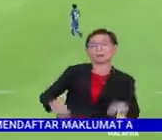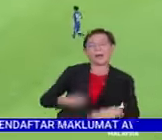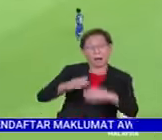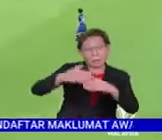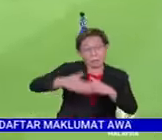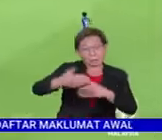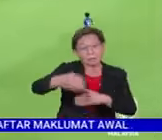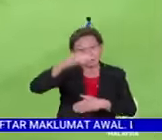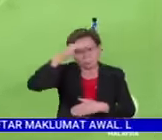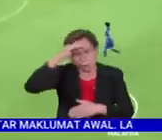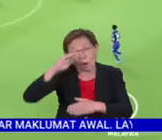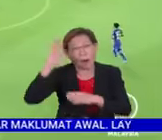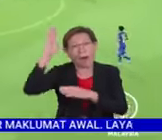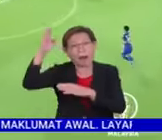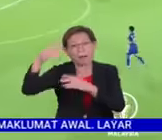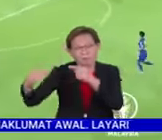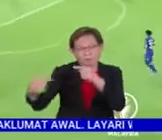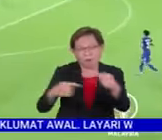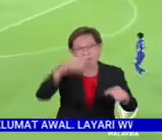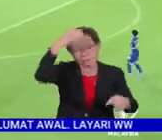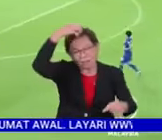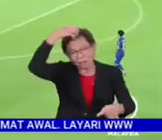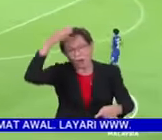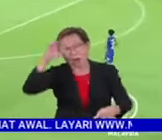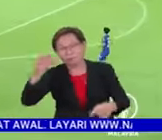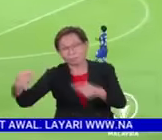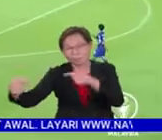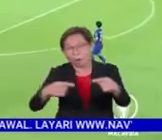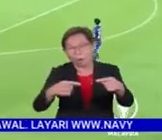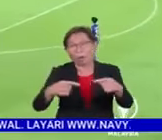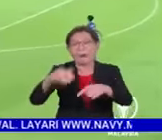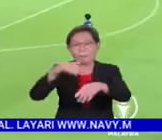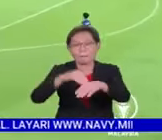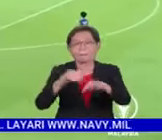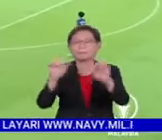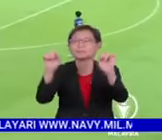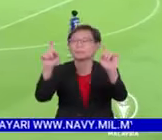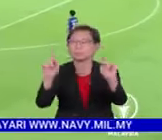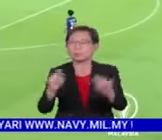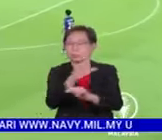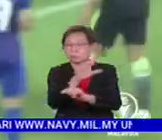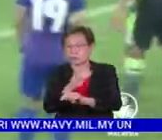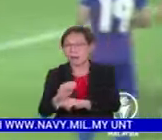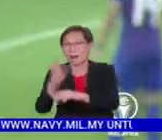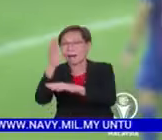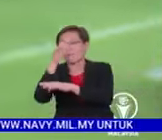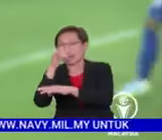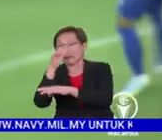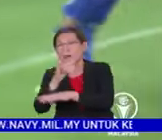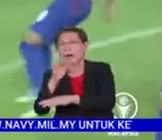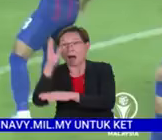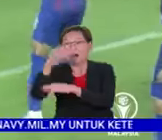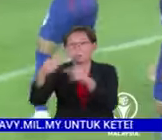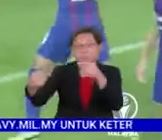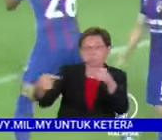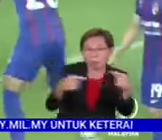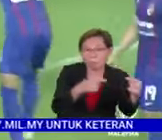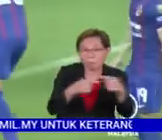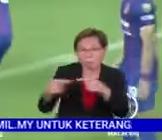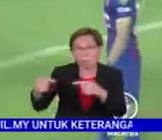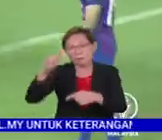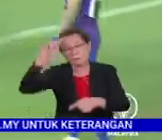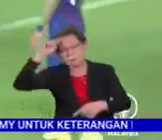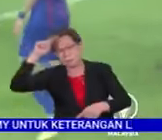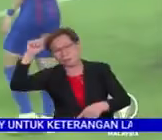Selepas ini JDT akan bertemu Selangor FC dalam saingan liga pada Sabtu, manakala Melaka United pula berdepan